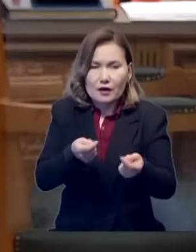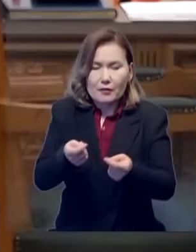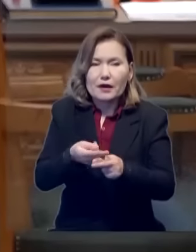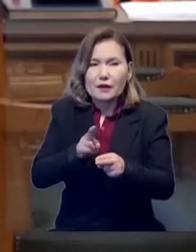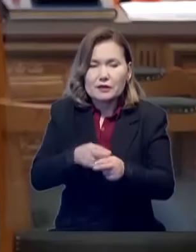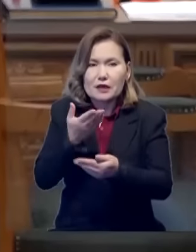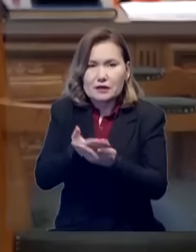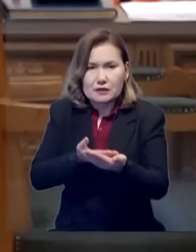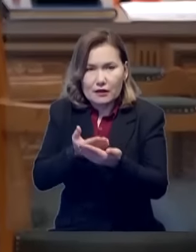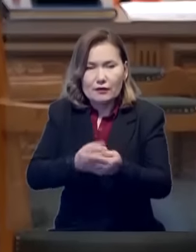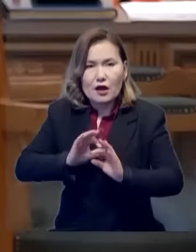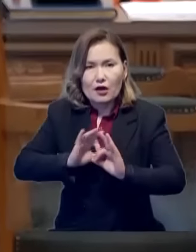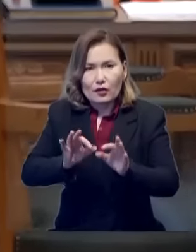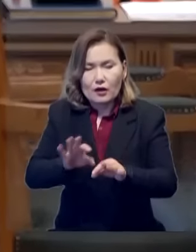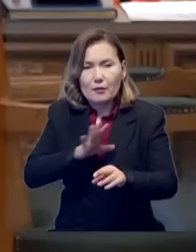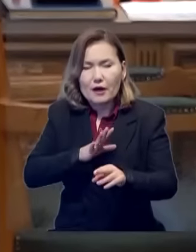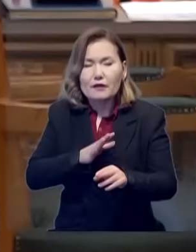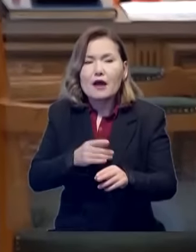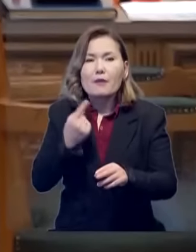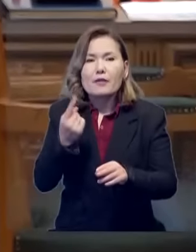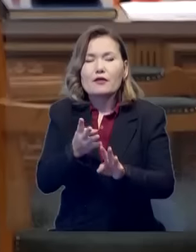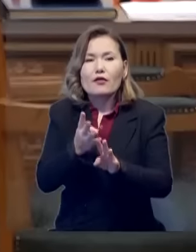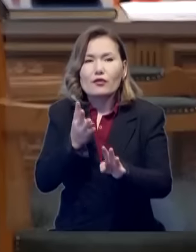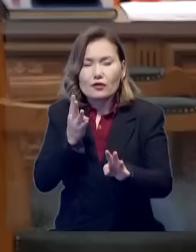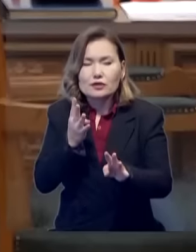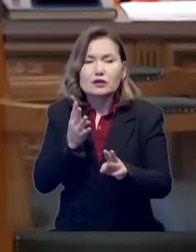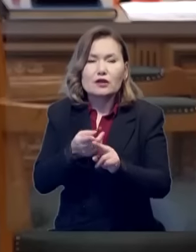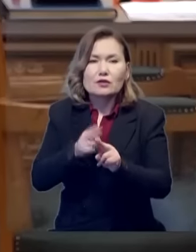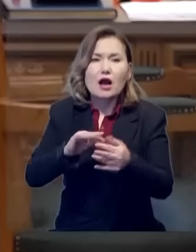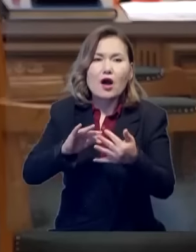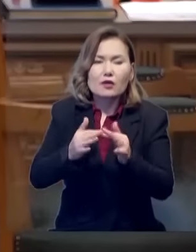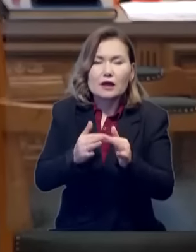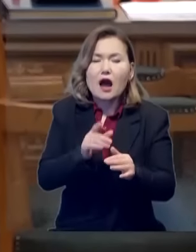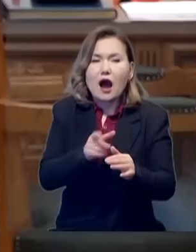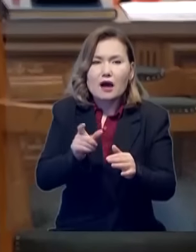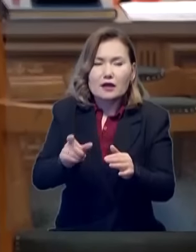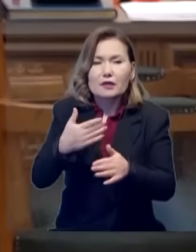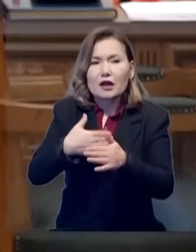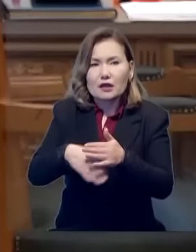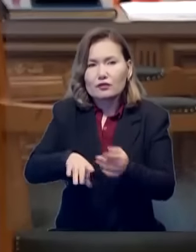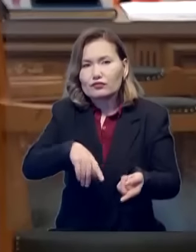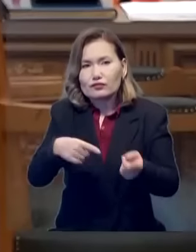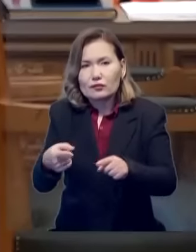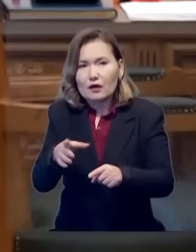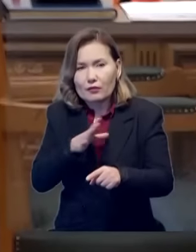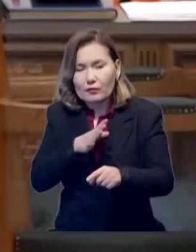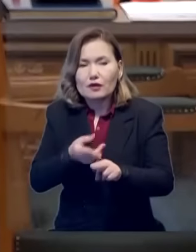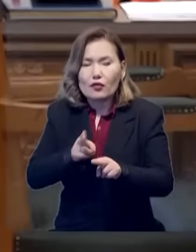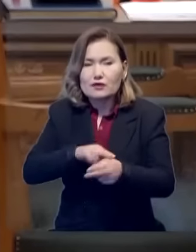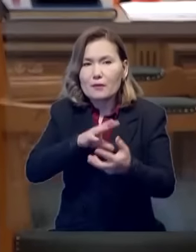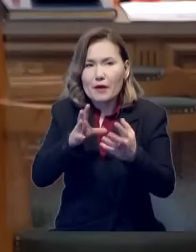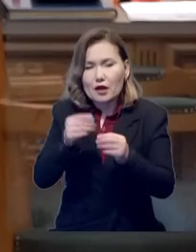беріп жатыр. Бірінші кезекте қай ауылдардан адамдар көшіп кетті, жаңағы үйлер бос үйлер бар, адам саны